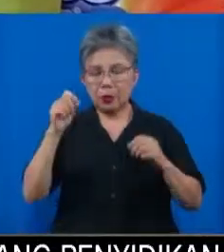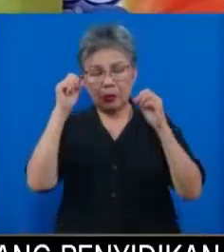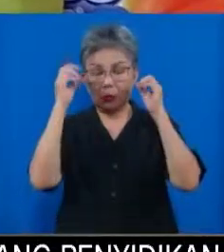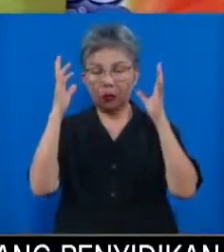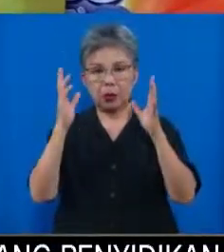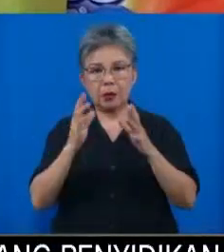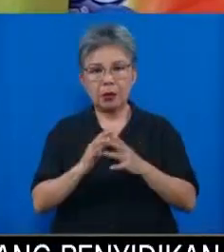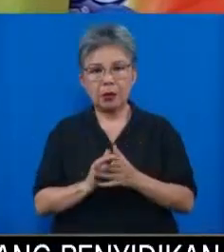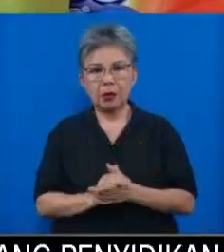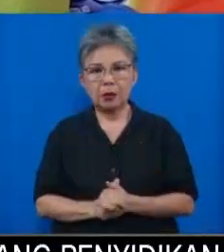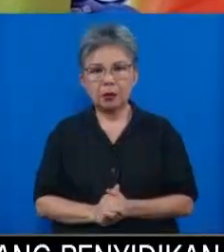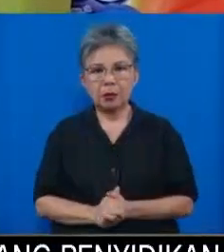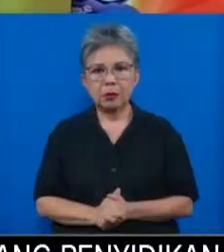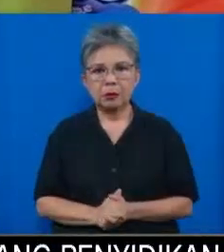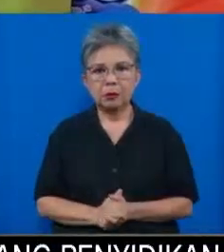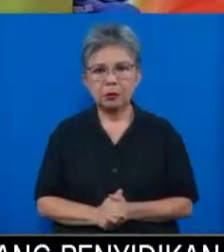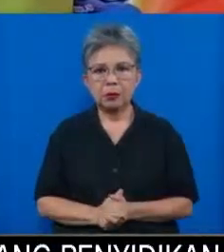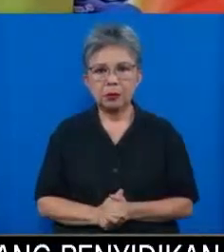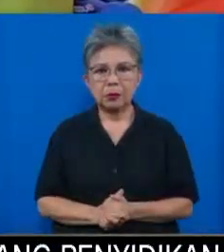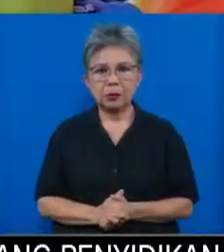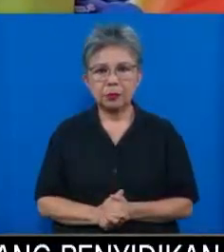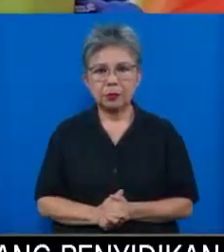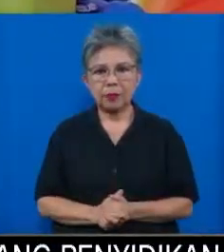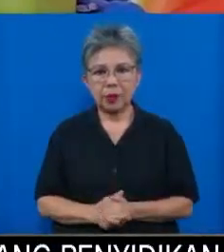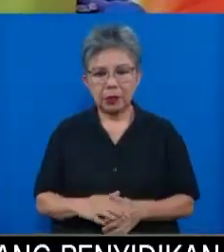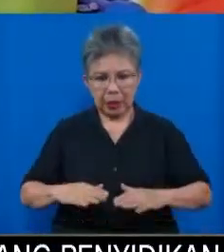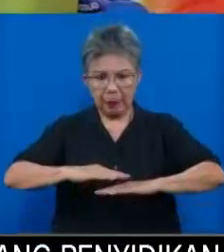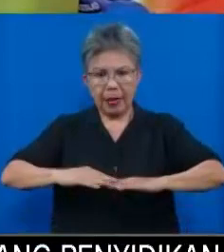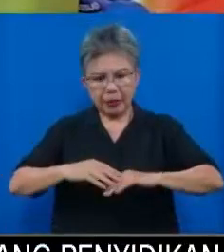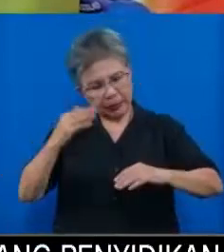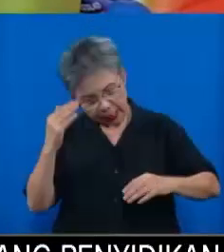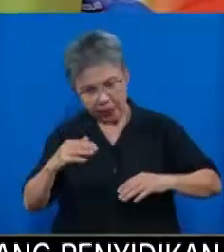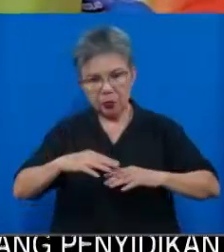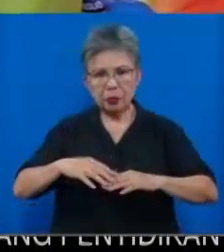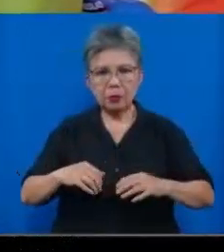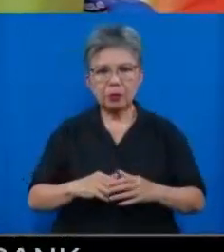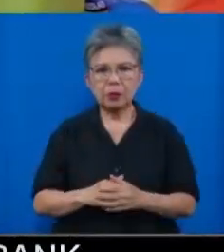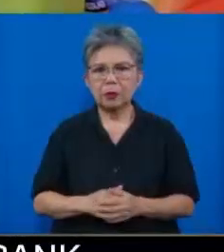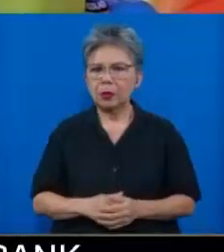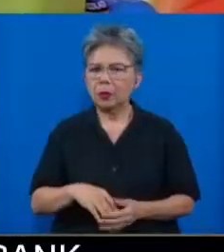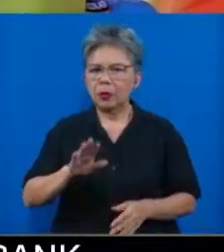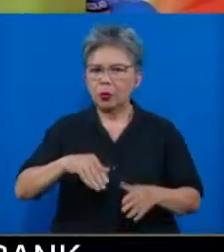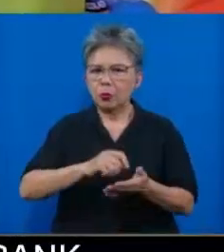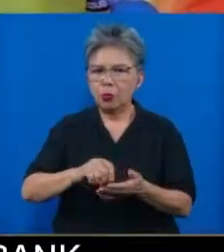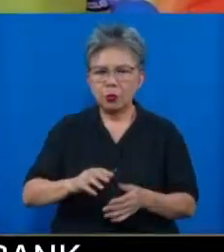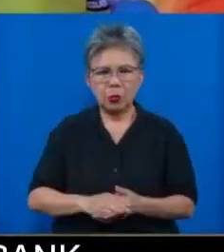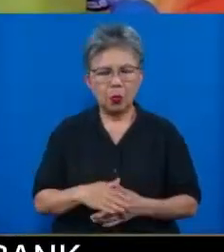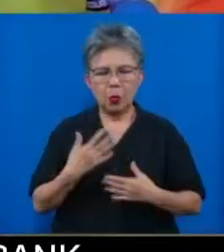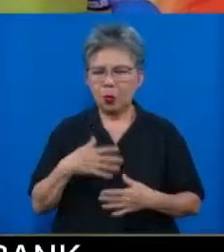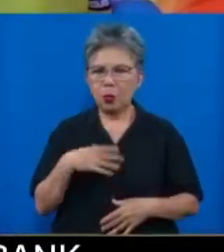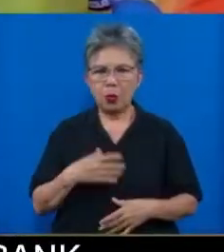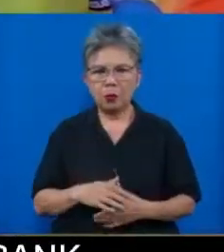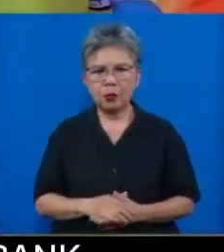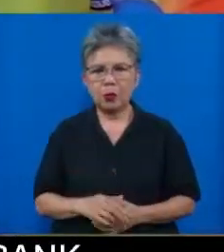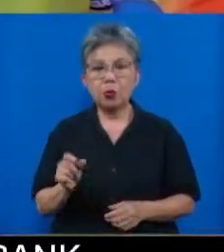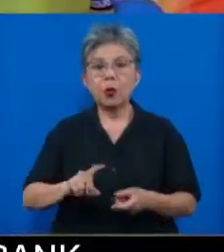tendang saya itu kena di mana atau apa. Termasuk dengan meja ini juga ini dia tendang untuk supaya kena di saya.